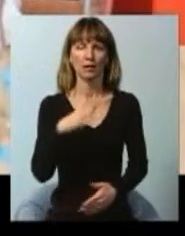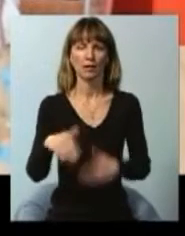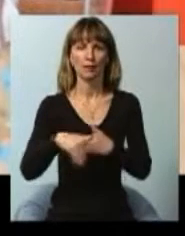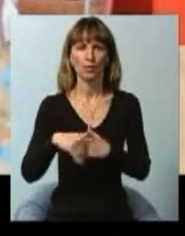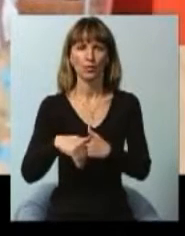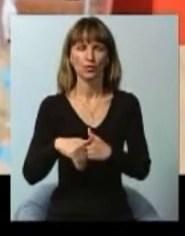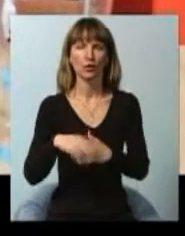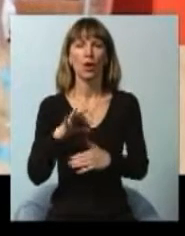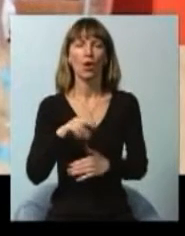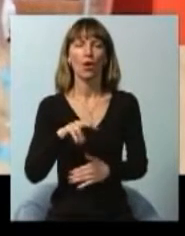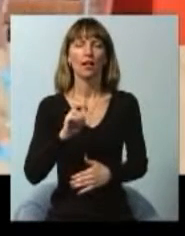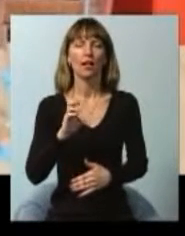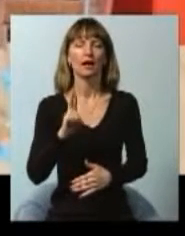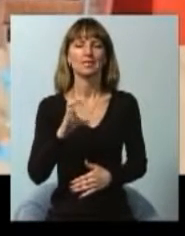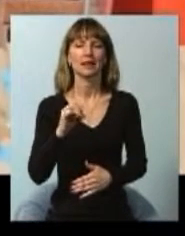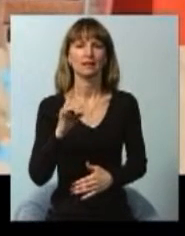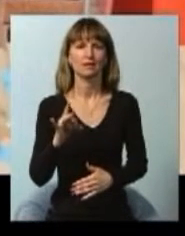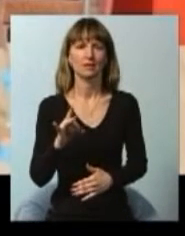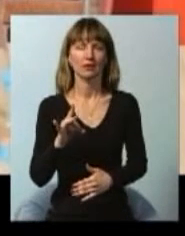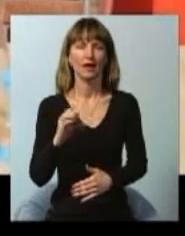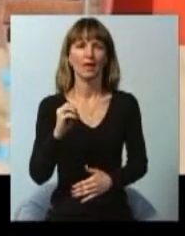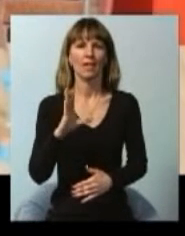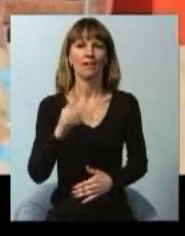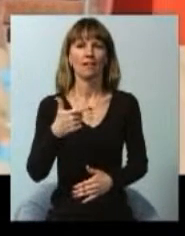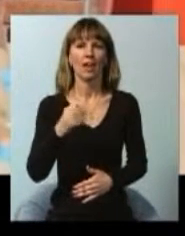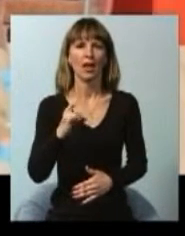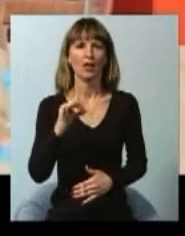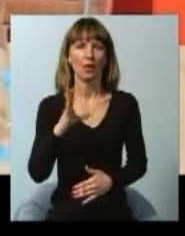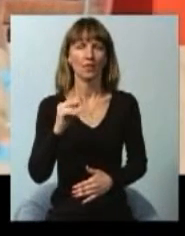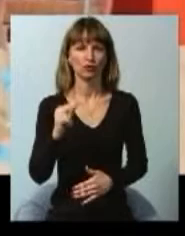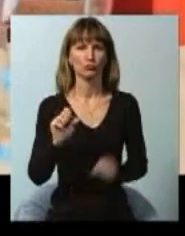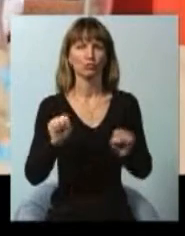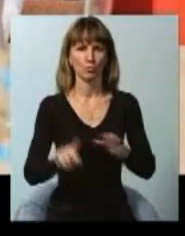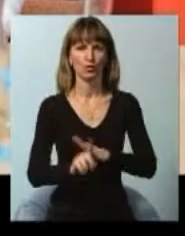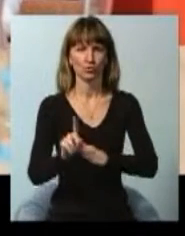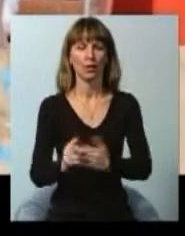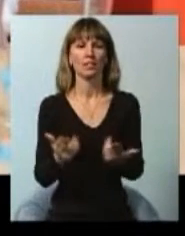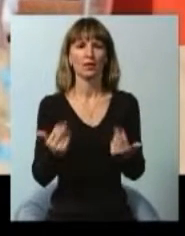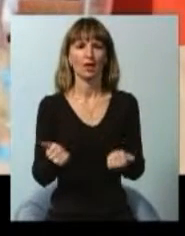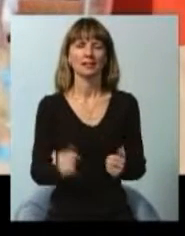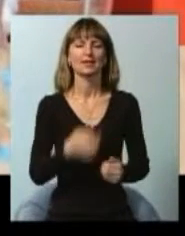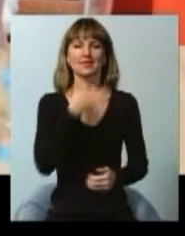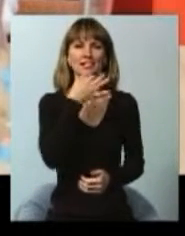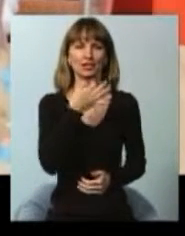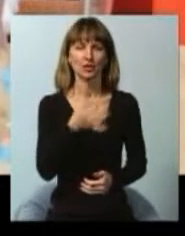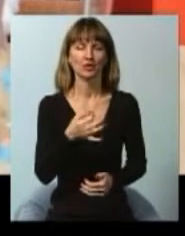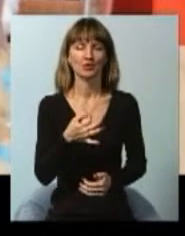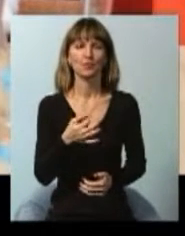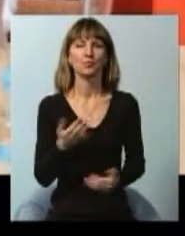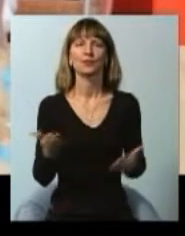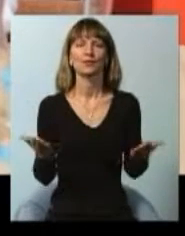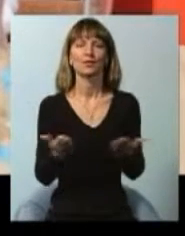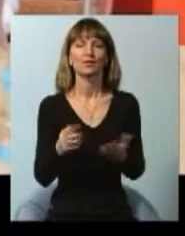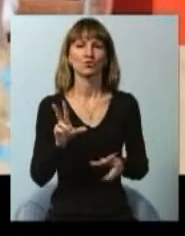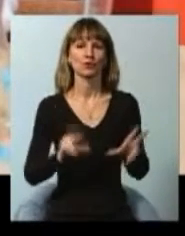асистент Олександр Євгенович. Олександр Євгеновичу, можемо починати? Так. Добре. Скажіть, Олександр Євгенович, як ви вважаєте,